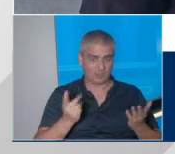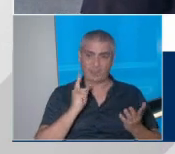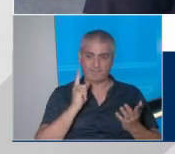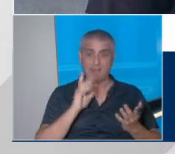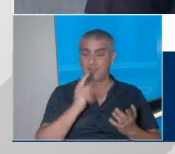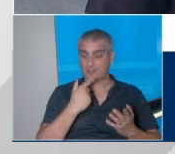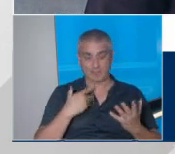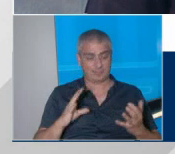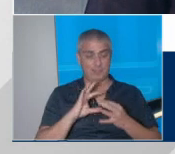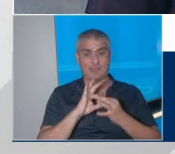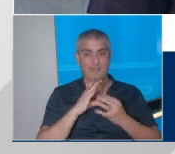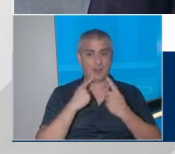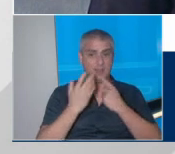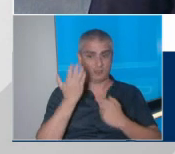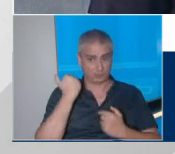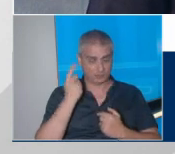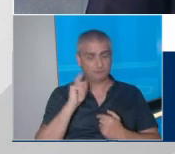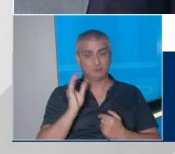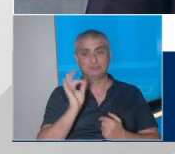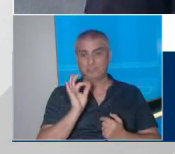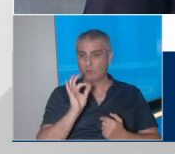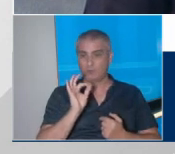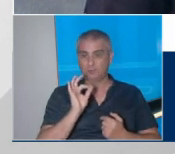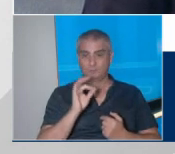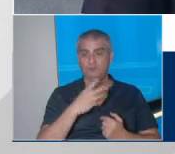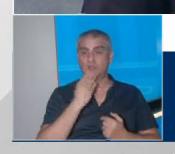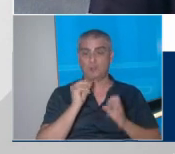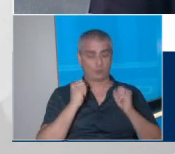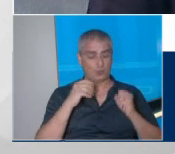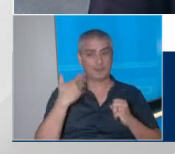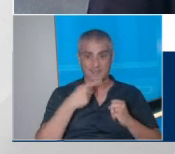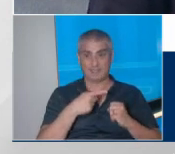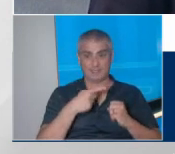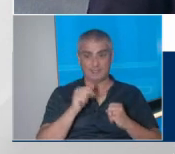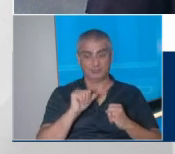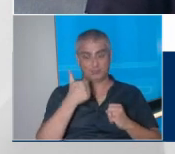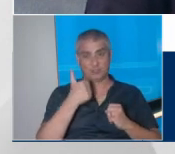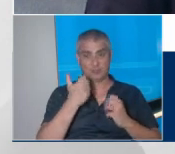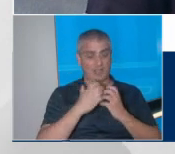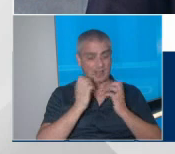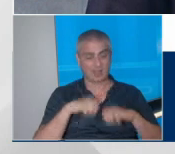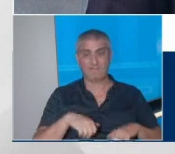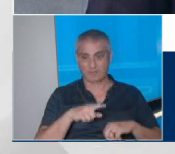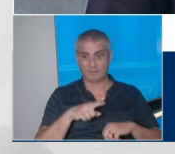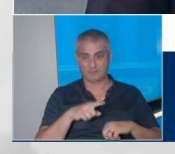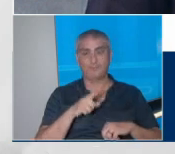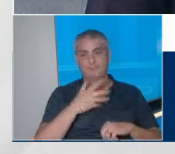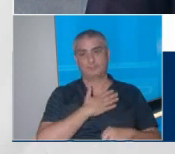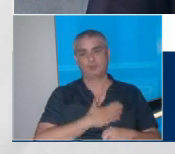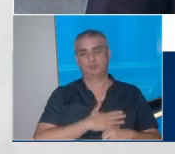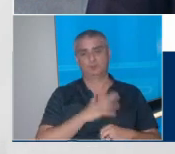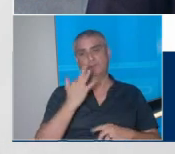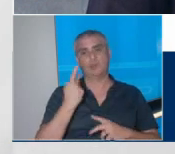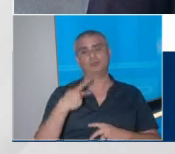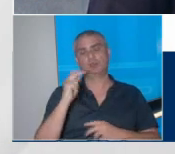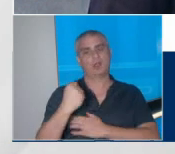אבל אם נחבר את זה לדיון הקודם, שיש סיכוי שיהדות התורה תהיה הראשונה לפרק את הגוש, אז הם רוצים להיות